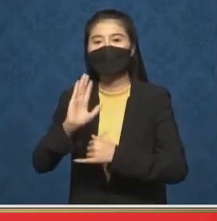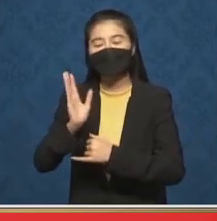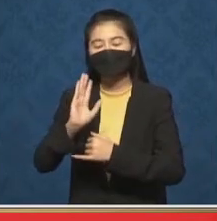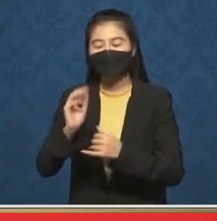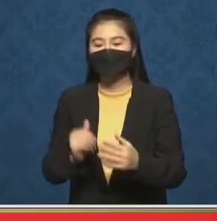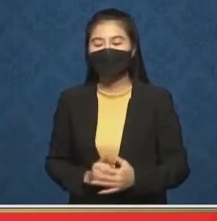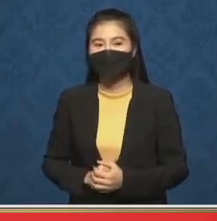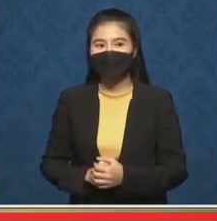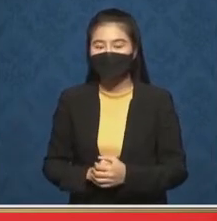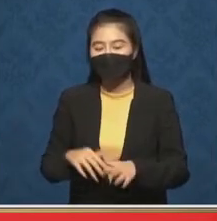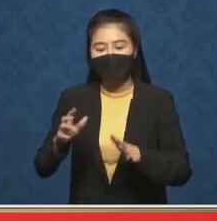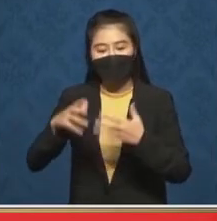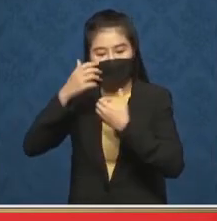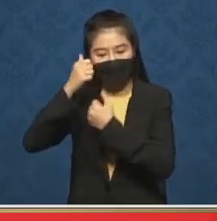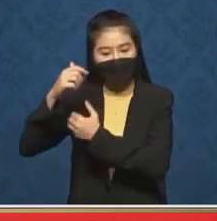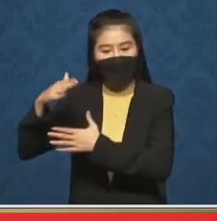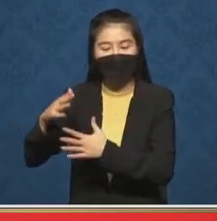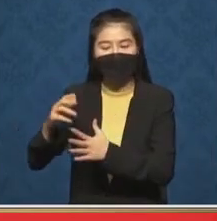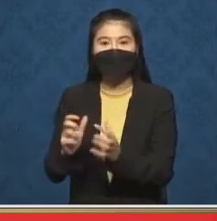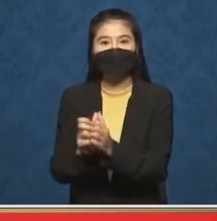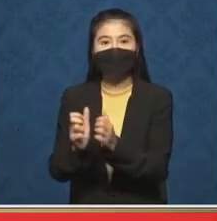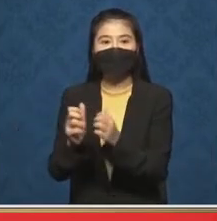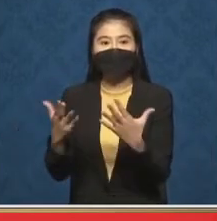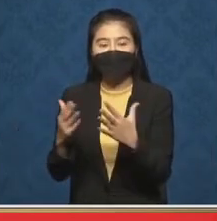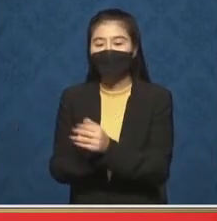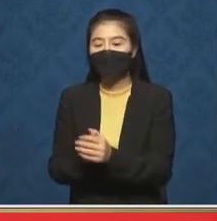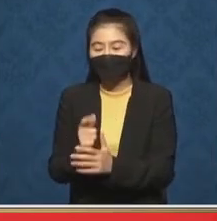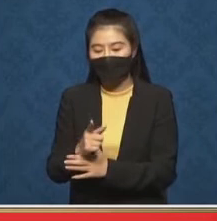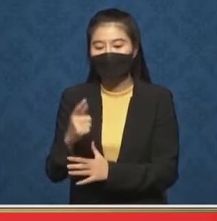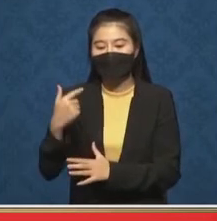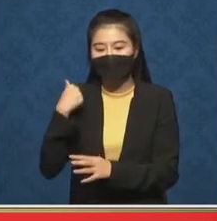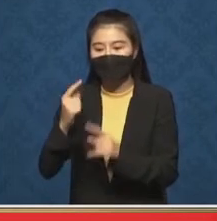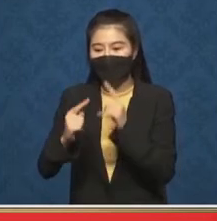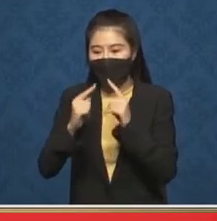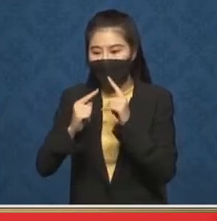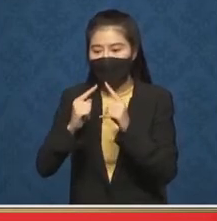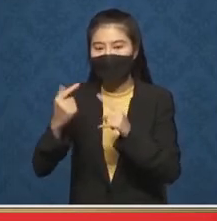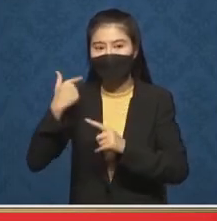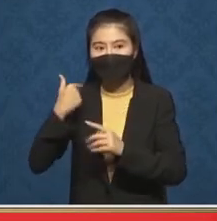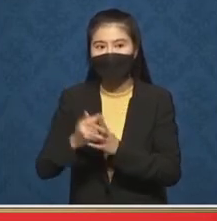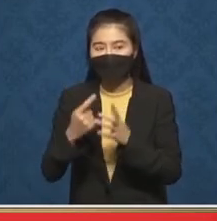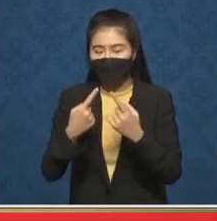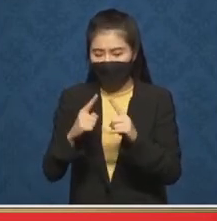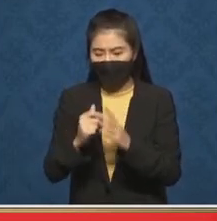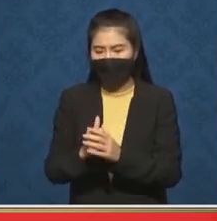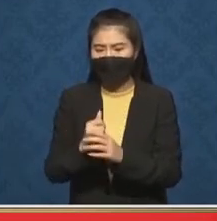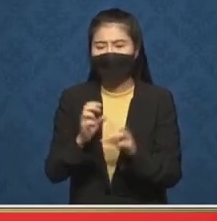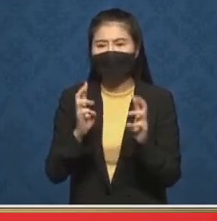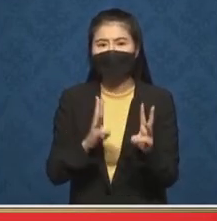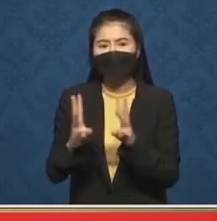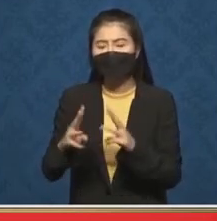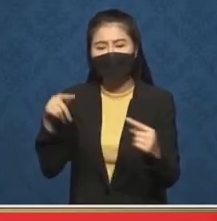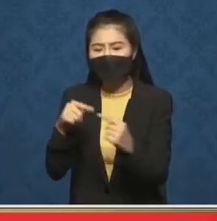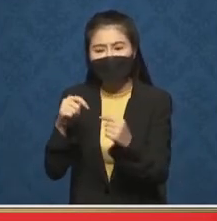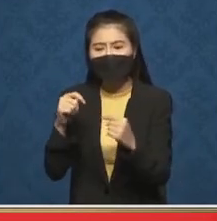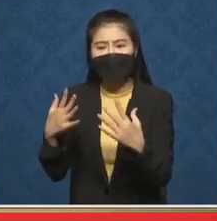ไม่จำเปต้องหนหลไม่พูดเลยไม่จเป็ครัผมเขาใจได้แต่ที่ทานไปวันนี้เราติงวาวิธีการมัไม่เหะส